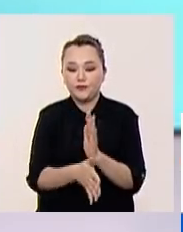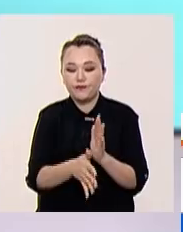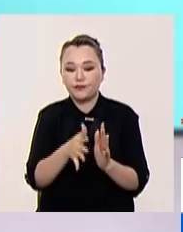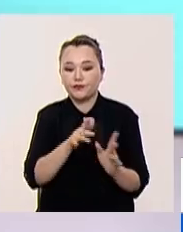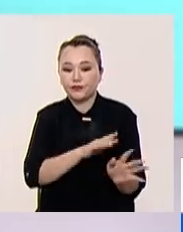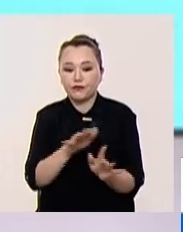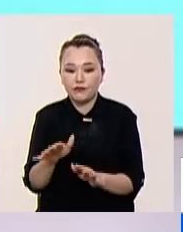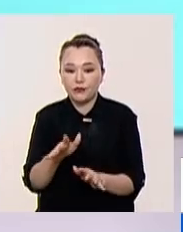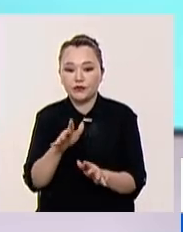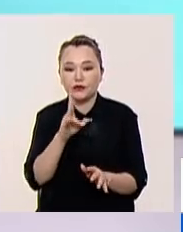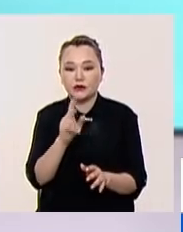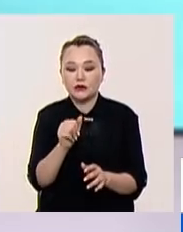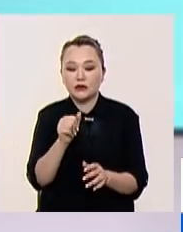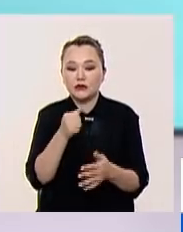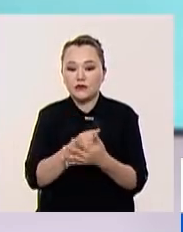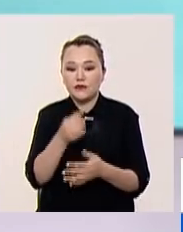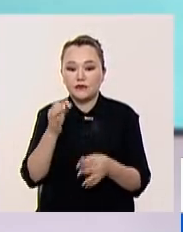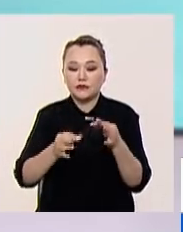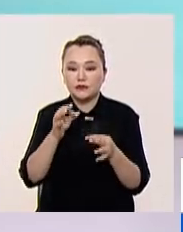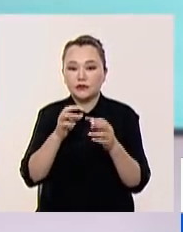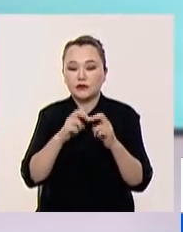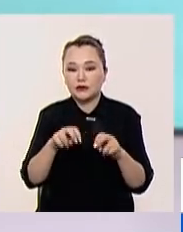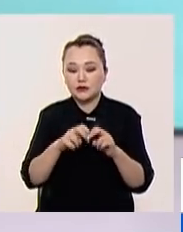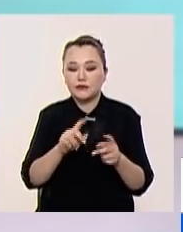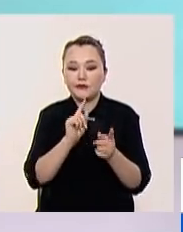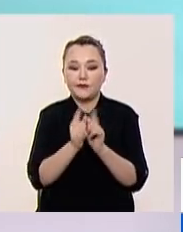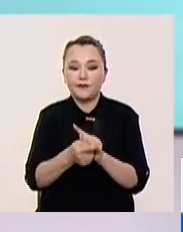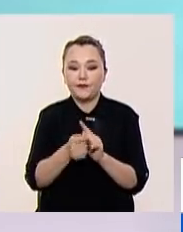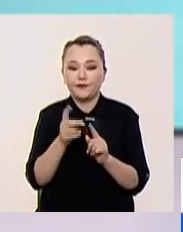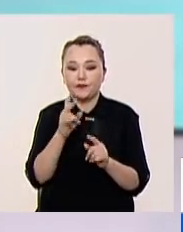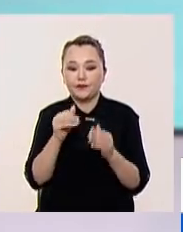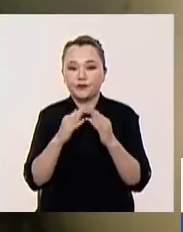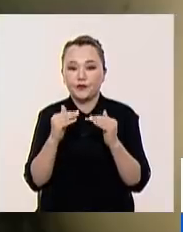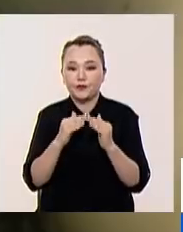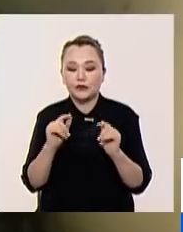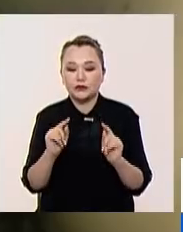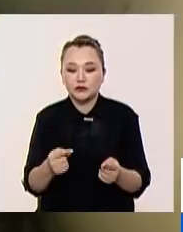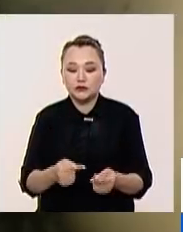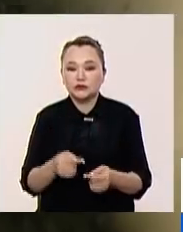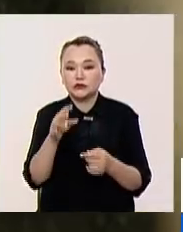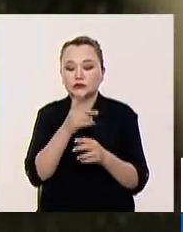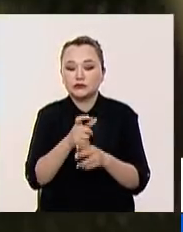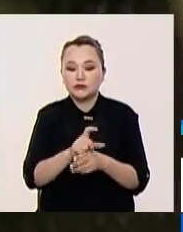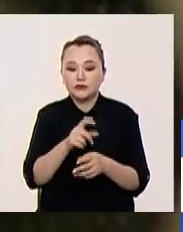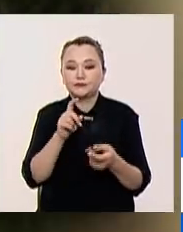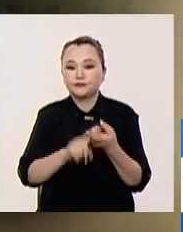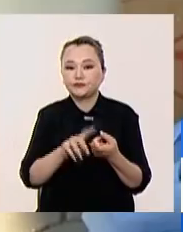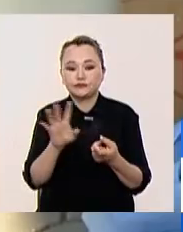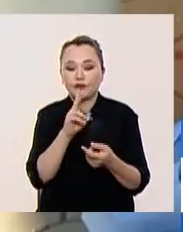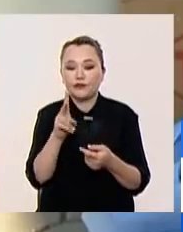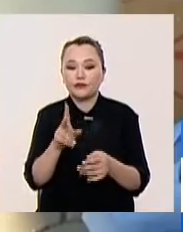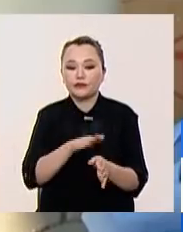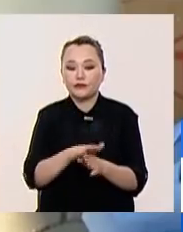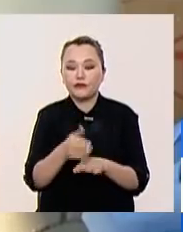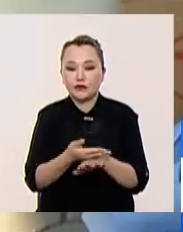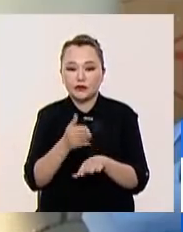мера пресечения на стадии досудебного расследования изменена им на домашний арест. Эта мера не касается тех, кто совершил